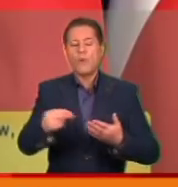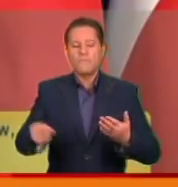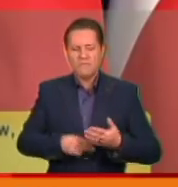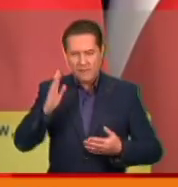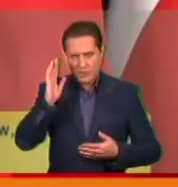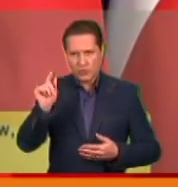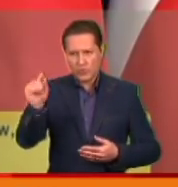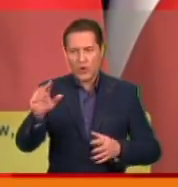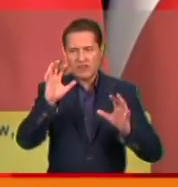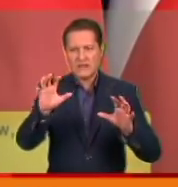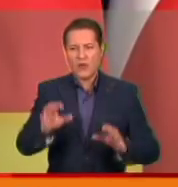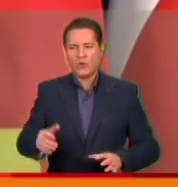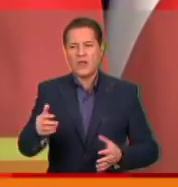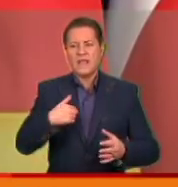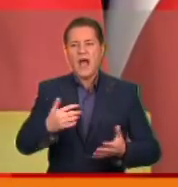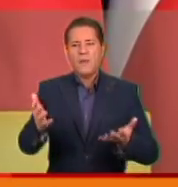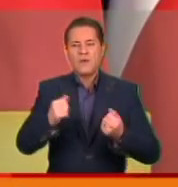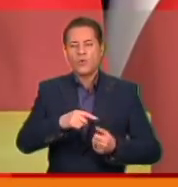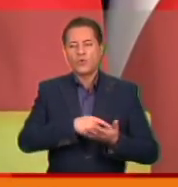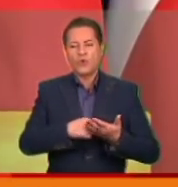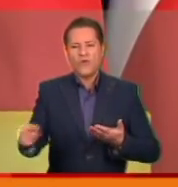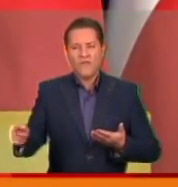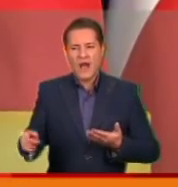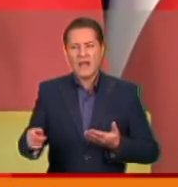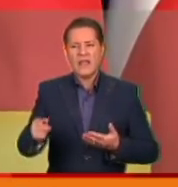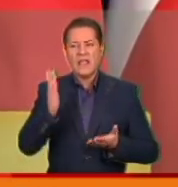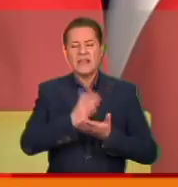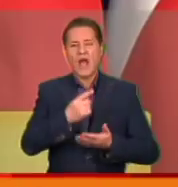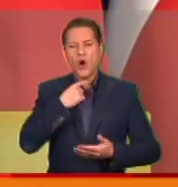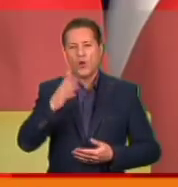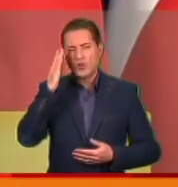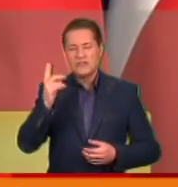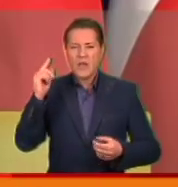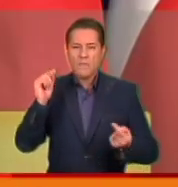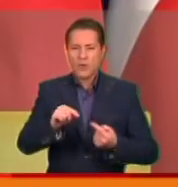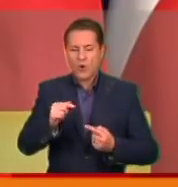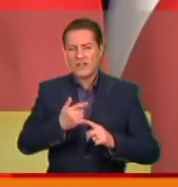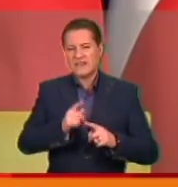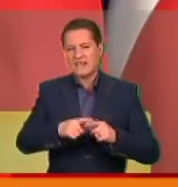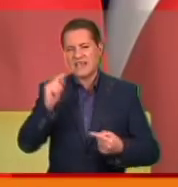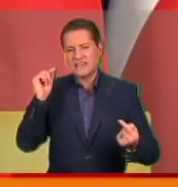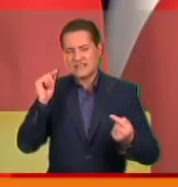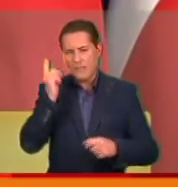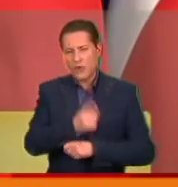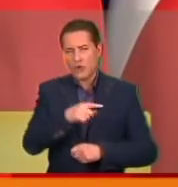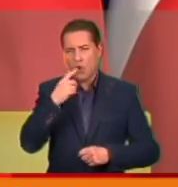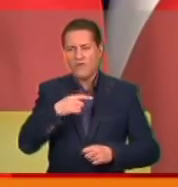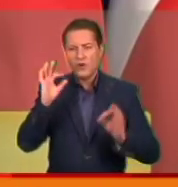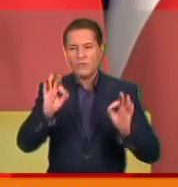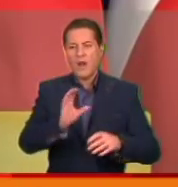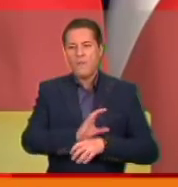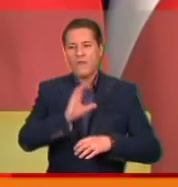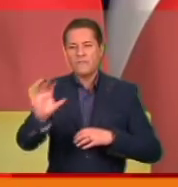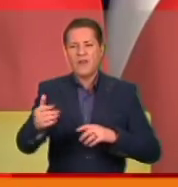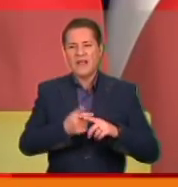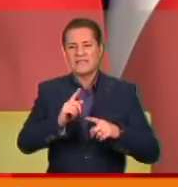закон. Втім, я беру до уваги, що є голоси спротиву. Ніби це заборона говорити правду. І тому ми відправляємо той закон